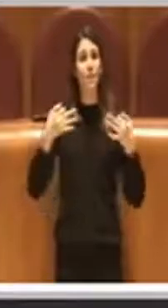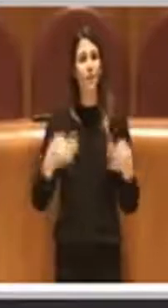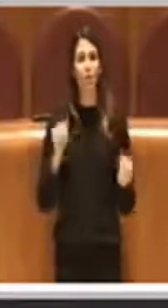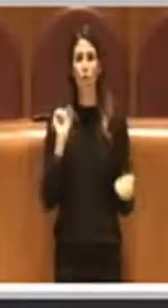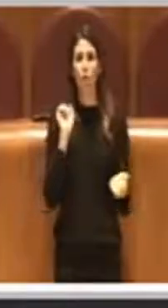Grazie.